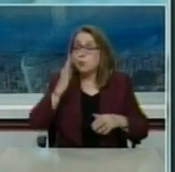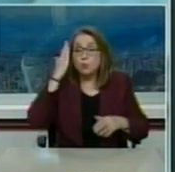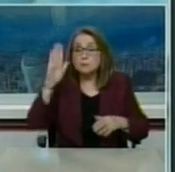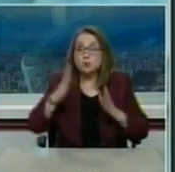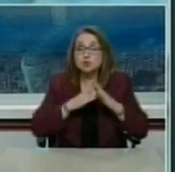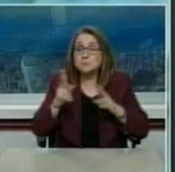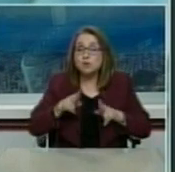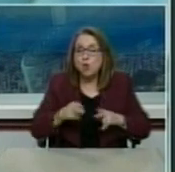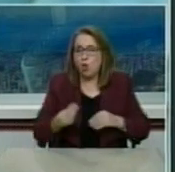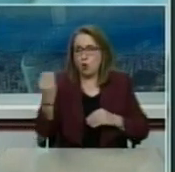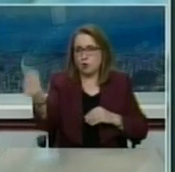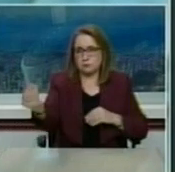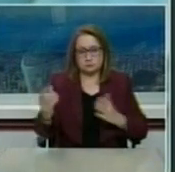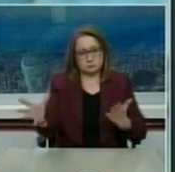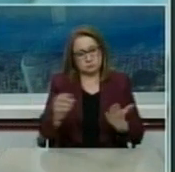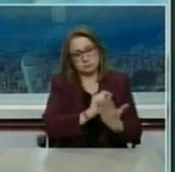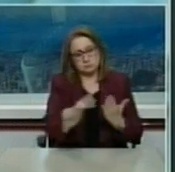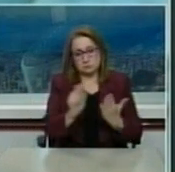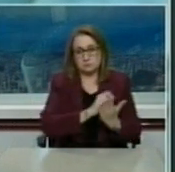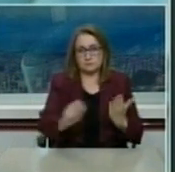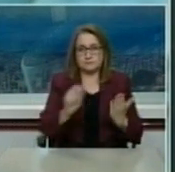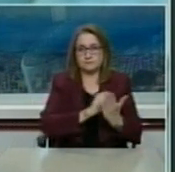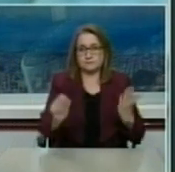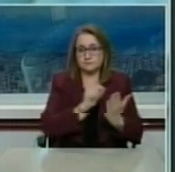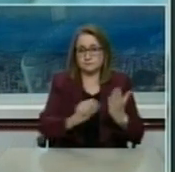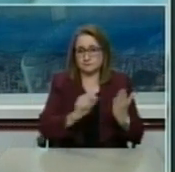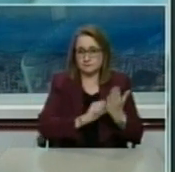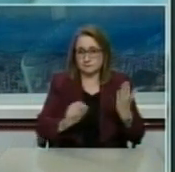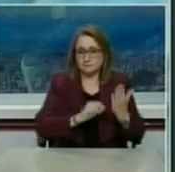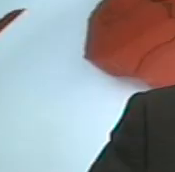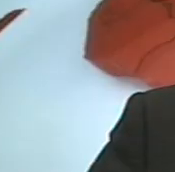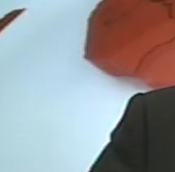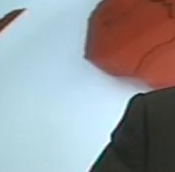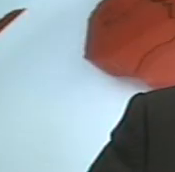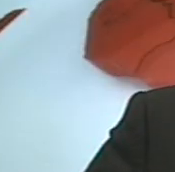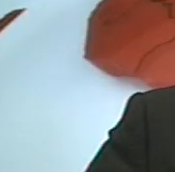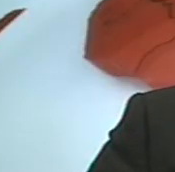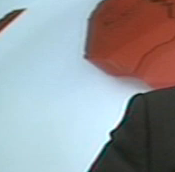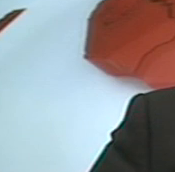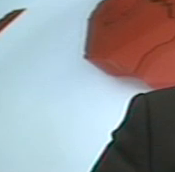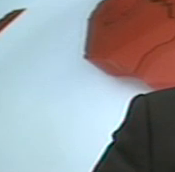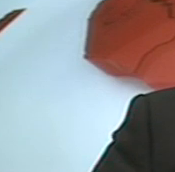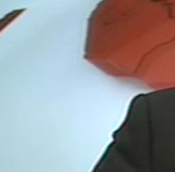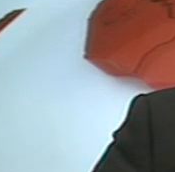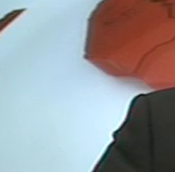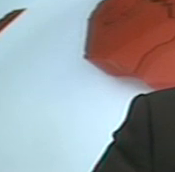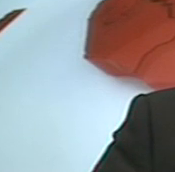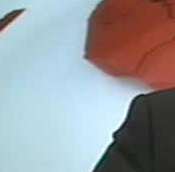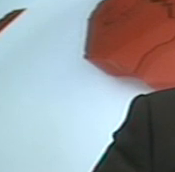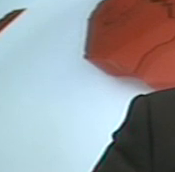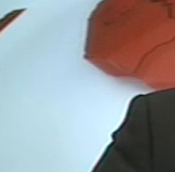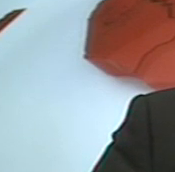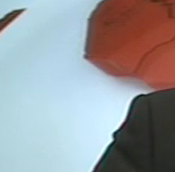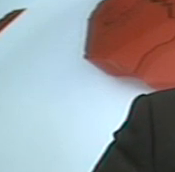μέρες απομόνωσής τους, τόπος που θα ελεγχθεί και από τις αρμόδιες αρχές. Ας δούμε τώρα το μήνυμα της Προέδρου της